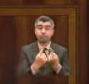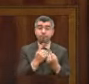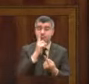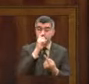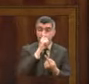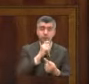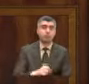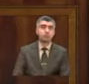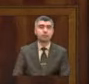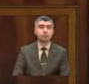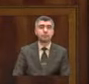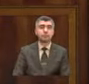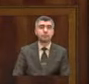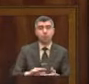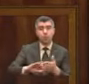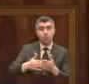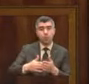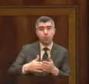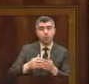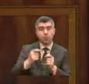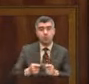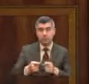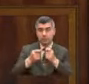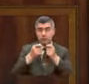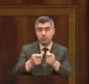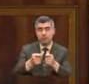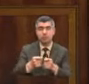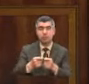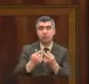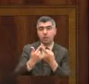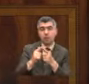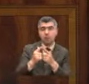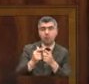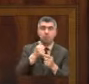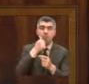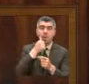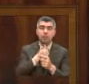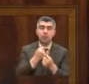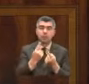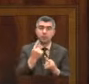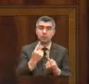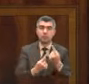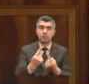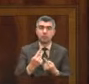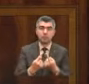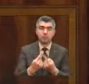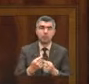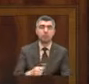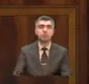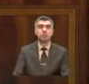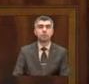العام. تم تسليمها سيد الوزير المحترم بطريقة تدليسية، وأسطر على طريقة